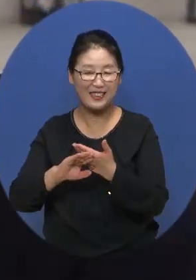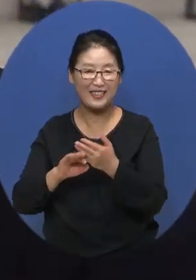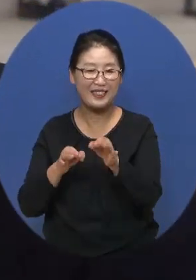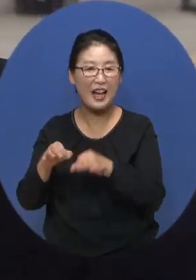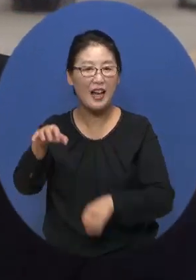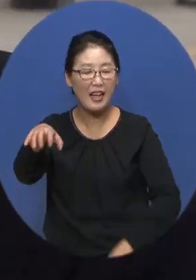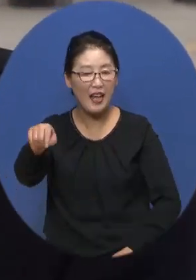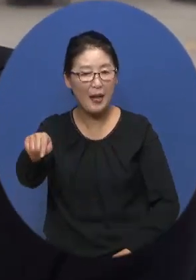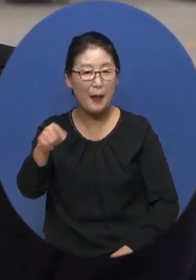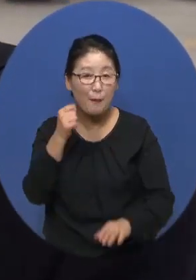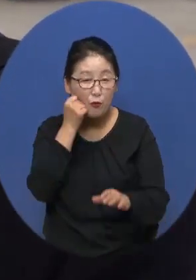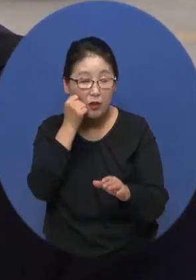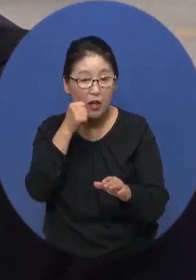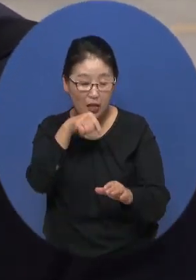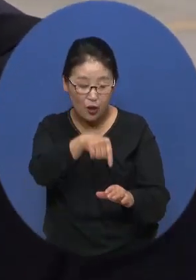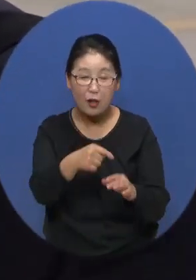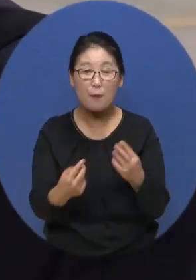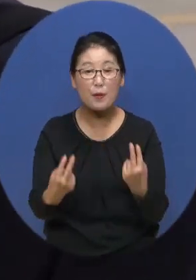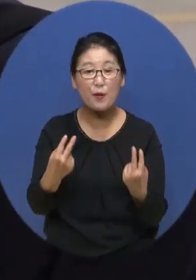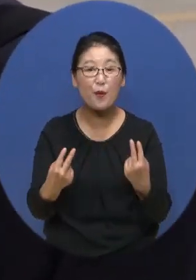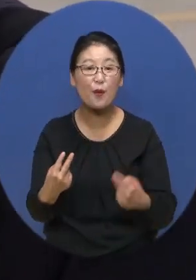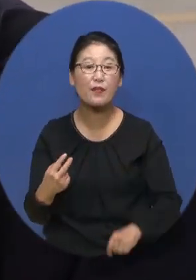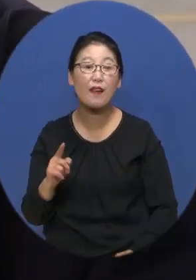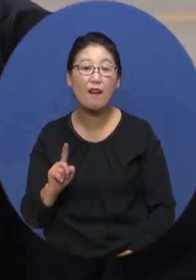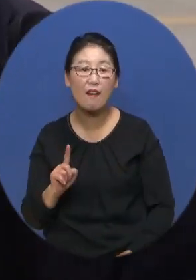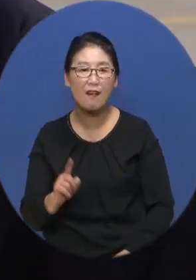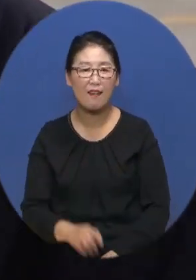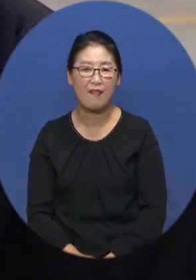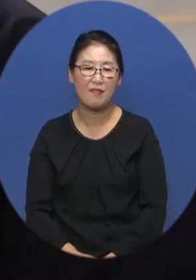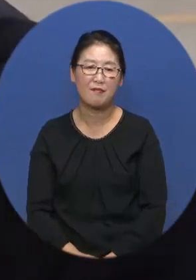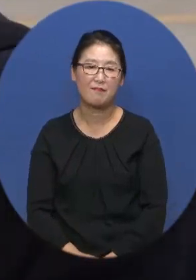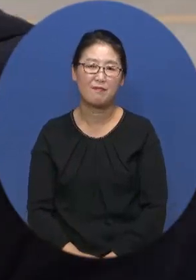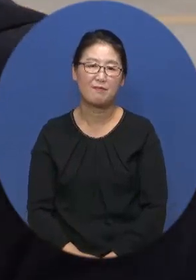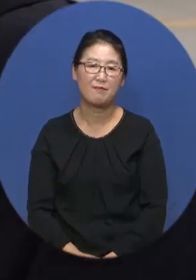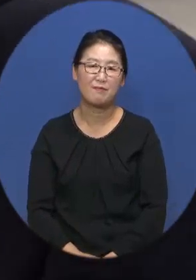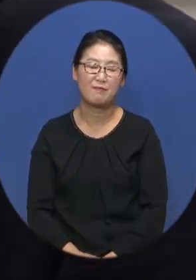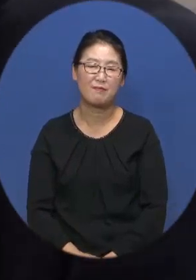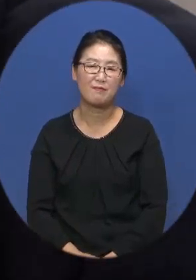때 어떠신 것 같아요? 그럼 안 먹게도 좀